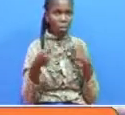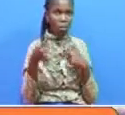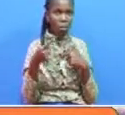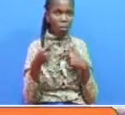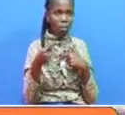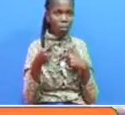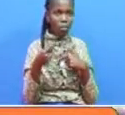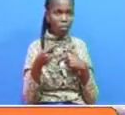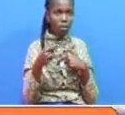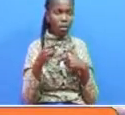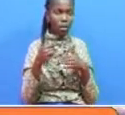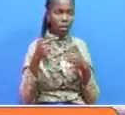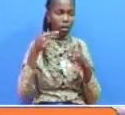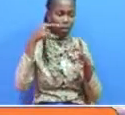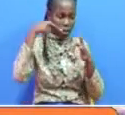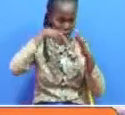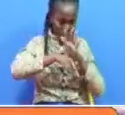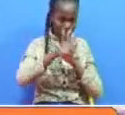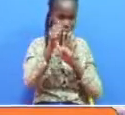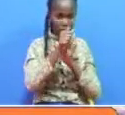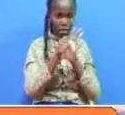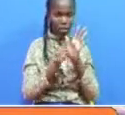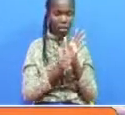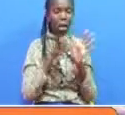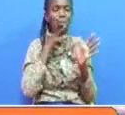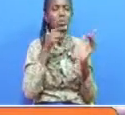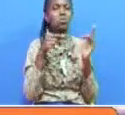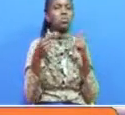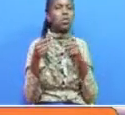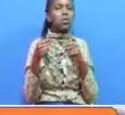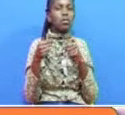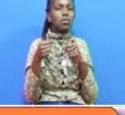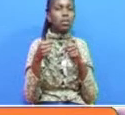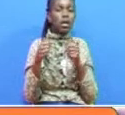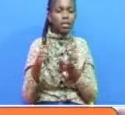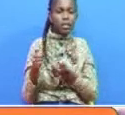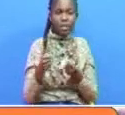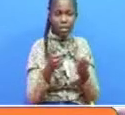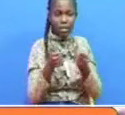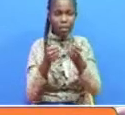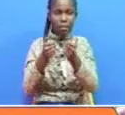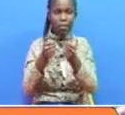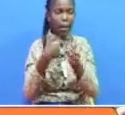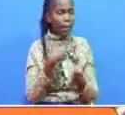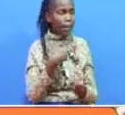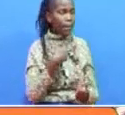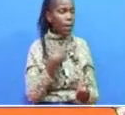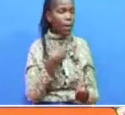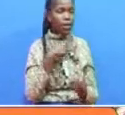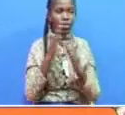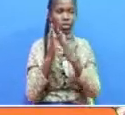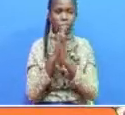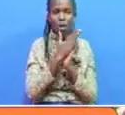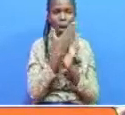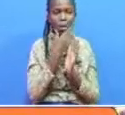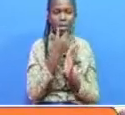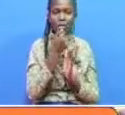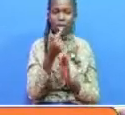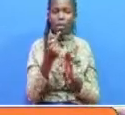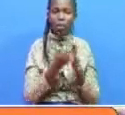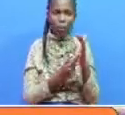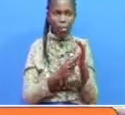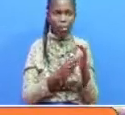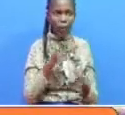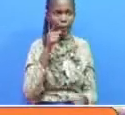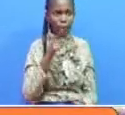hewa inaitwa deep state, ati atapitishwa na kitu ingine inaitwa system. Mimi nataka ni muambie bwana kitendawili,